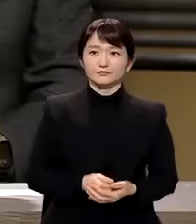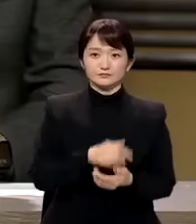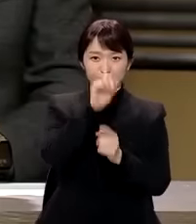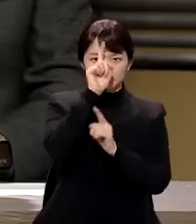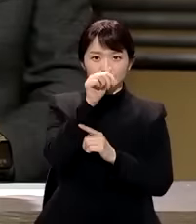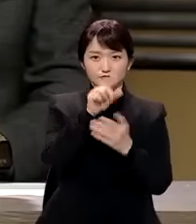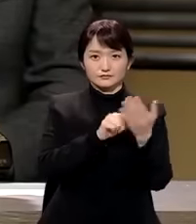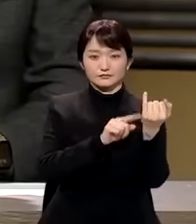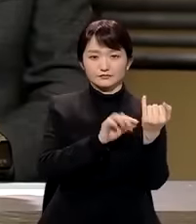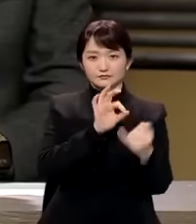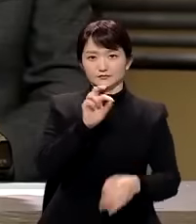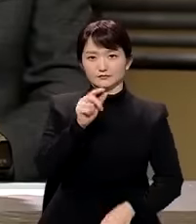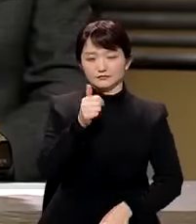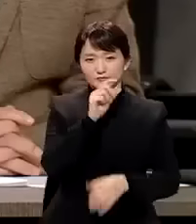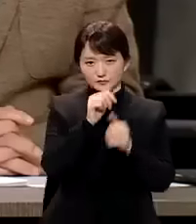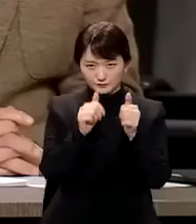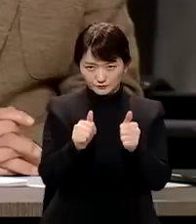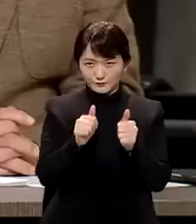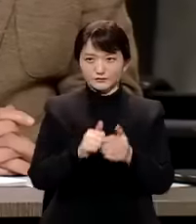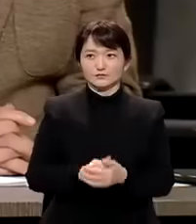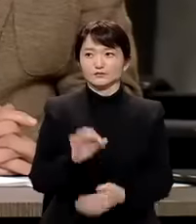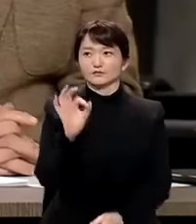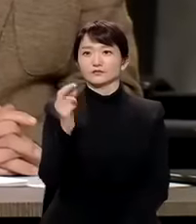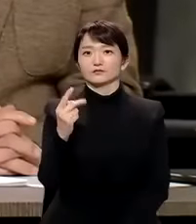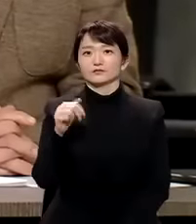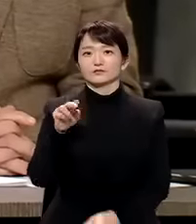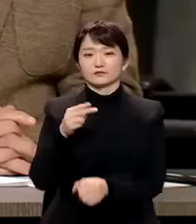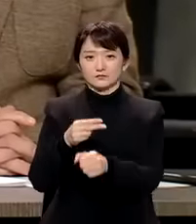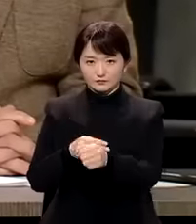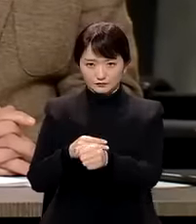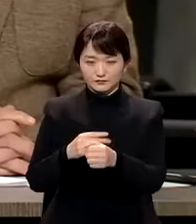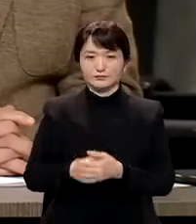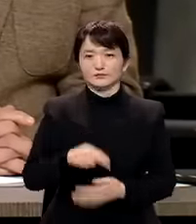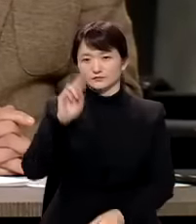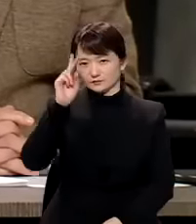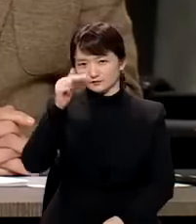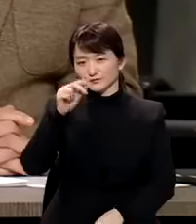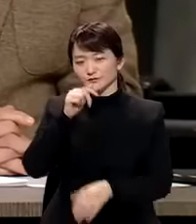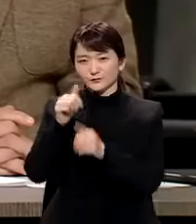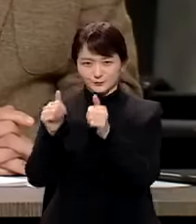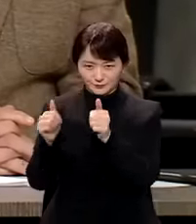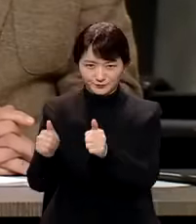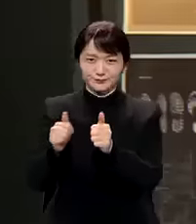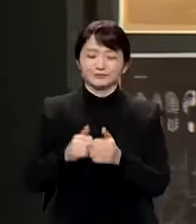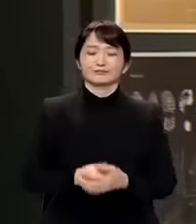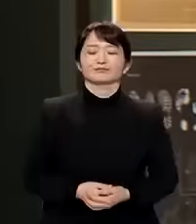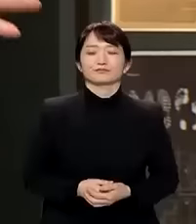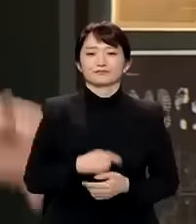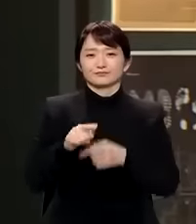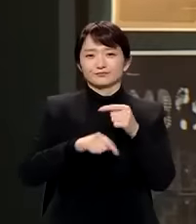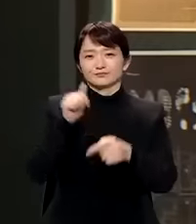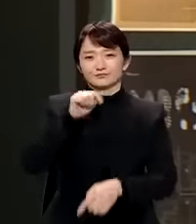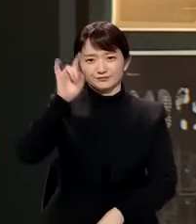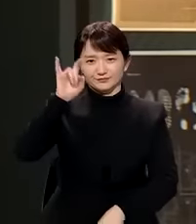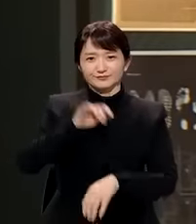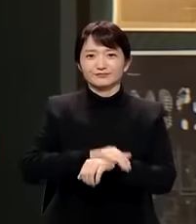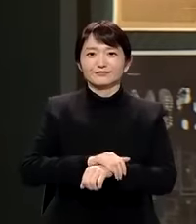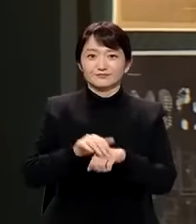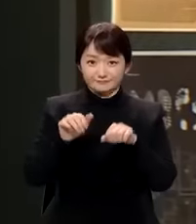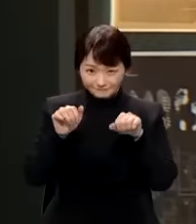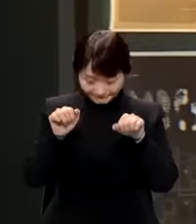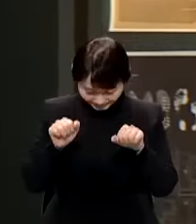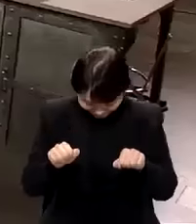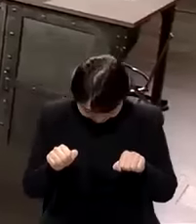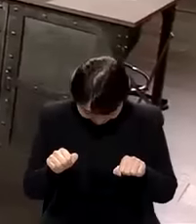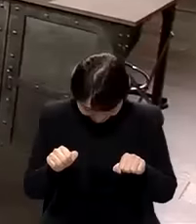이자연기자 양지열 변호 윤성 순천대 교수 박 변호사 그리고 박준 수 선생님 나오셨습니다